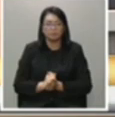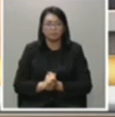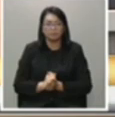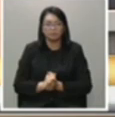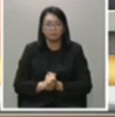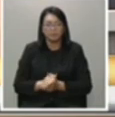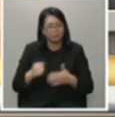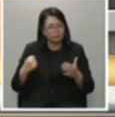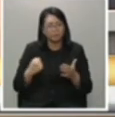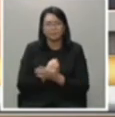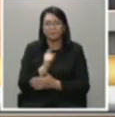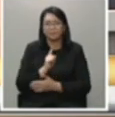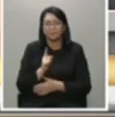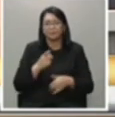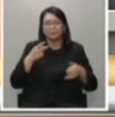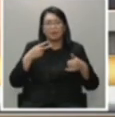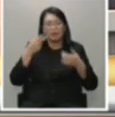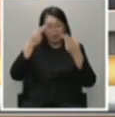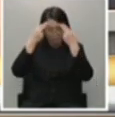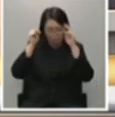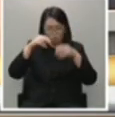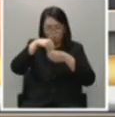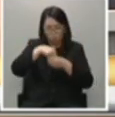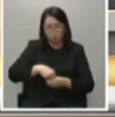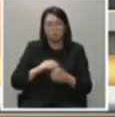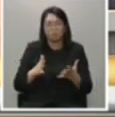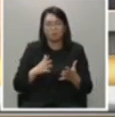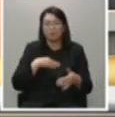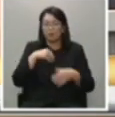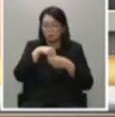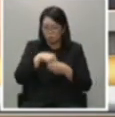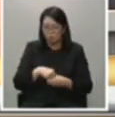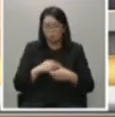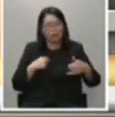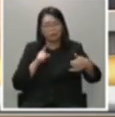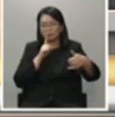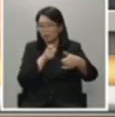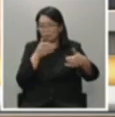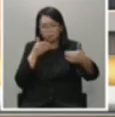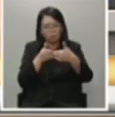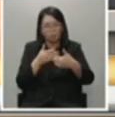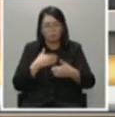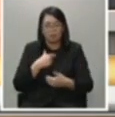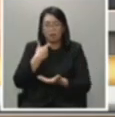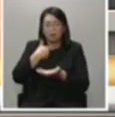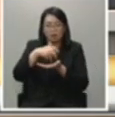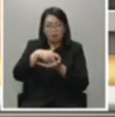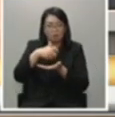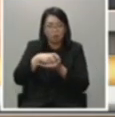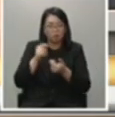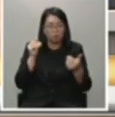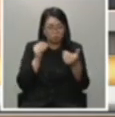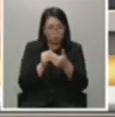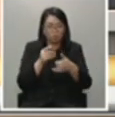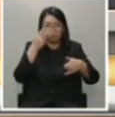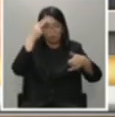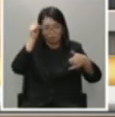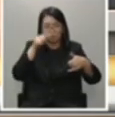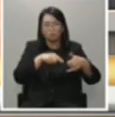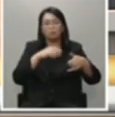เสียดายค่ะท่านนายกไม่ได้นั่งอยู่ณที่นี้ค่ะถ้าท่านนั่งอยู่ดิฉันก็อยากจะถามท่านว่าที่ดิฉันพูดมาทั้งหมดนี้ท่